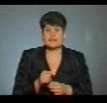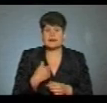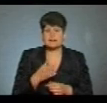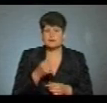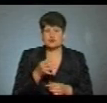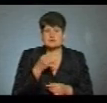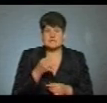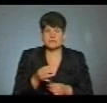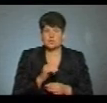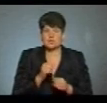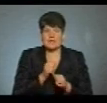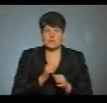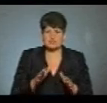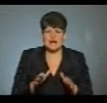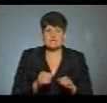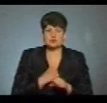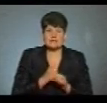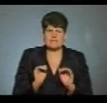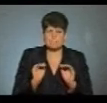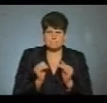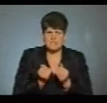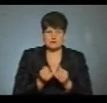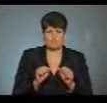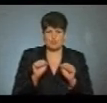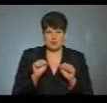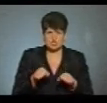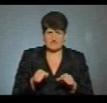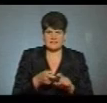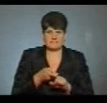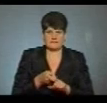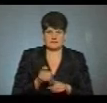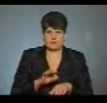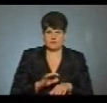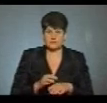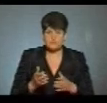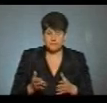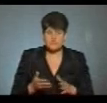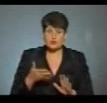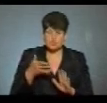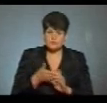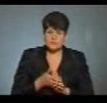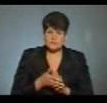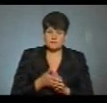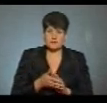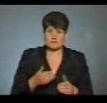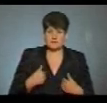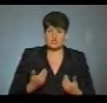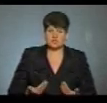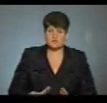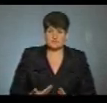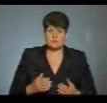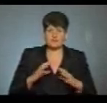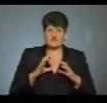скажу унеможливили, але звели до мінімуму ймовірність інфікуватися. Розумієте, ми живемо у